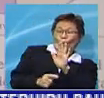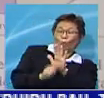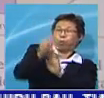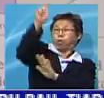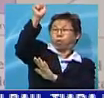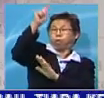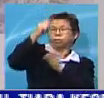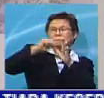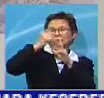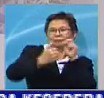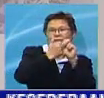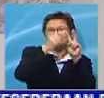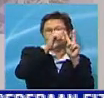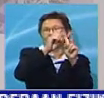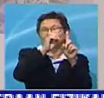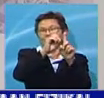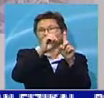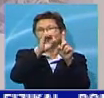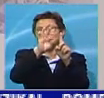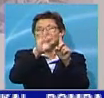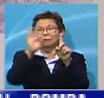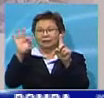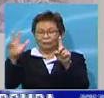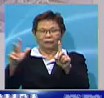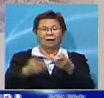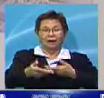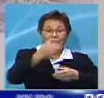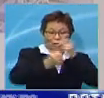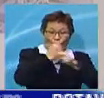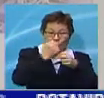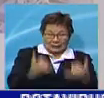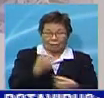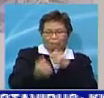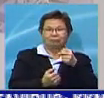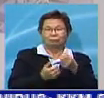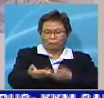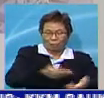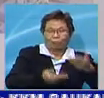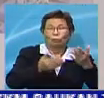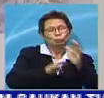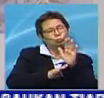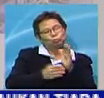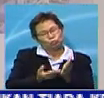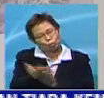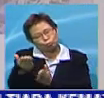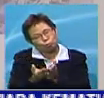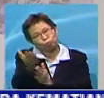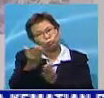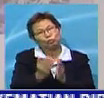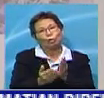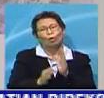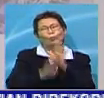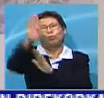sejak 1993 untuk tahun ini prospek perdagangan Malaysia dijangka terus mengalami pertumbuhan dan disasar